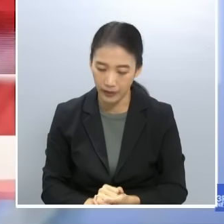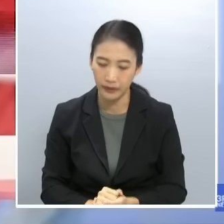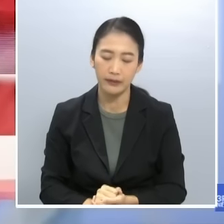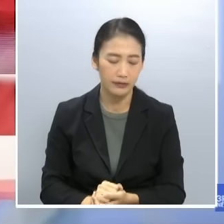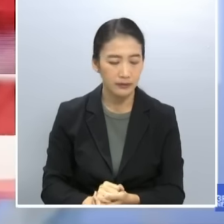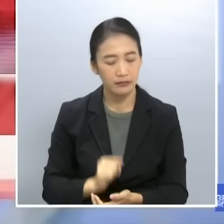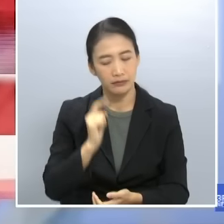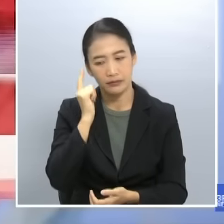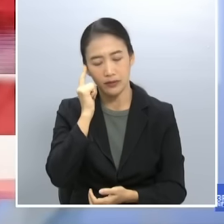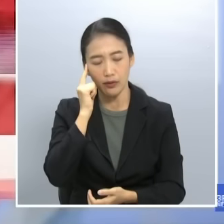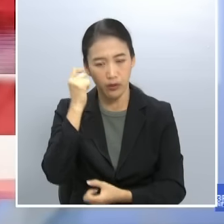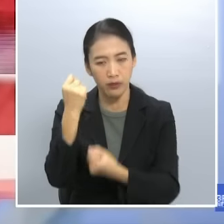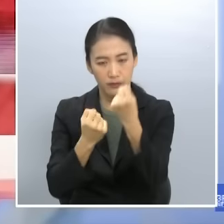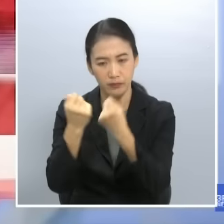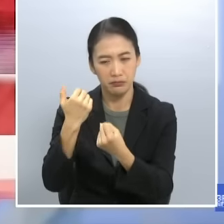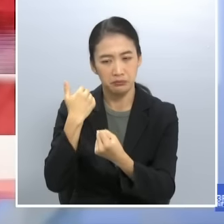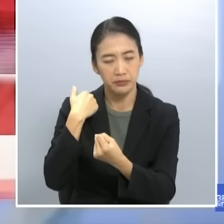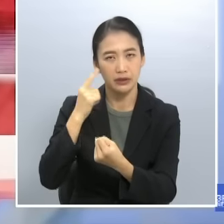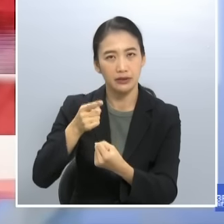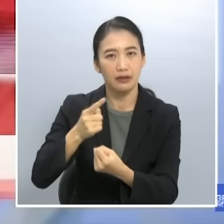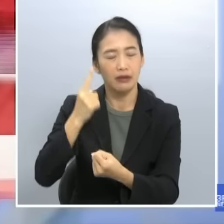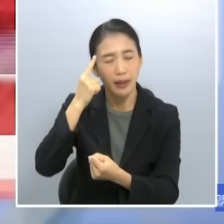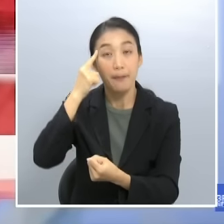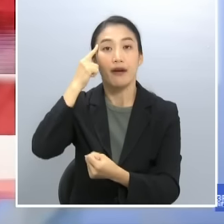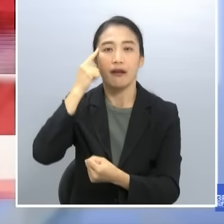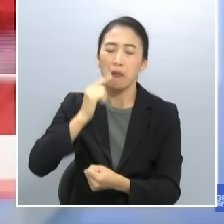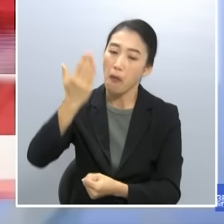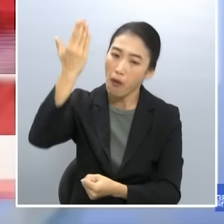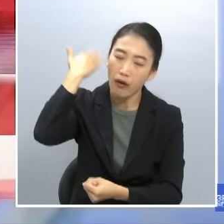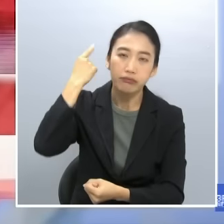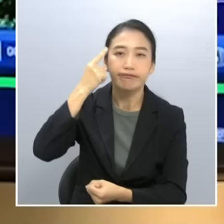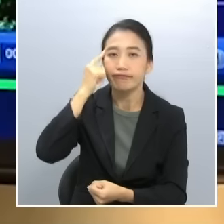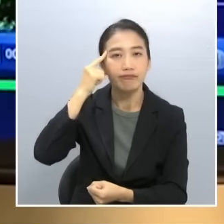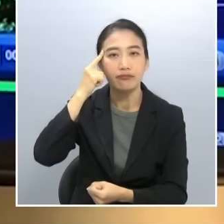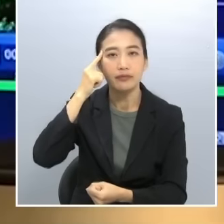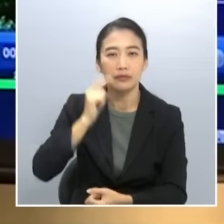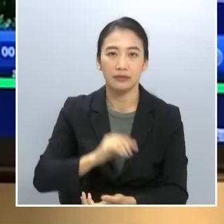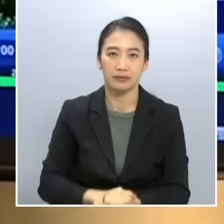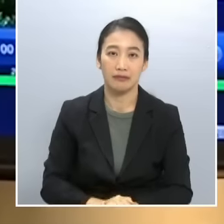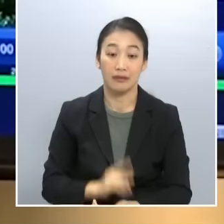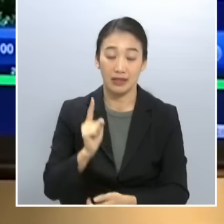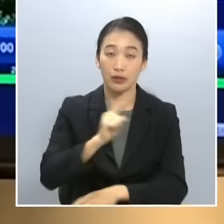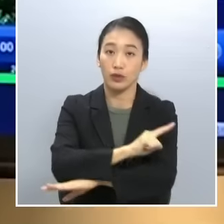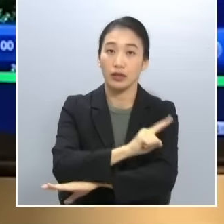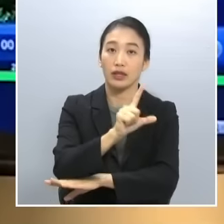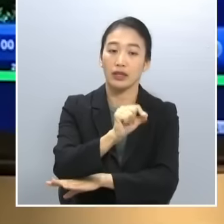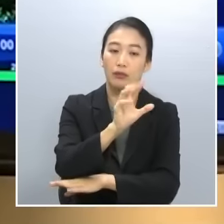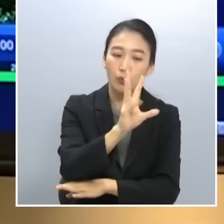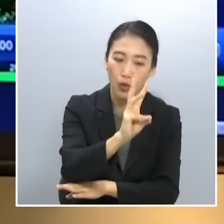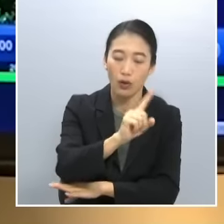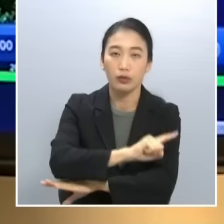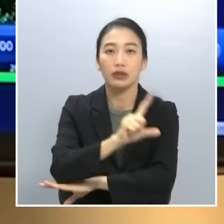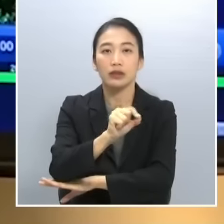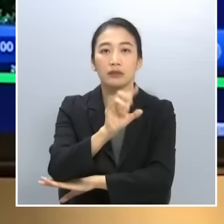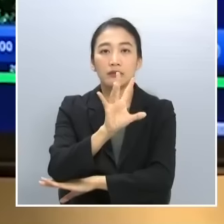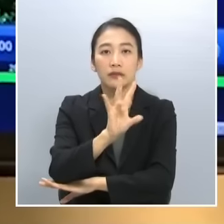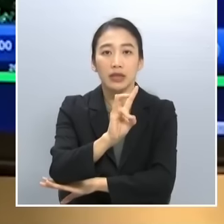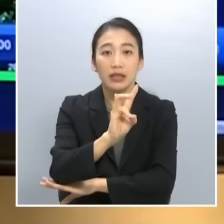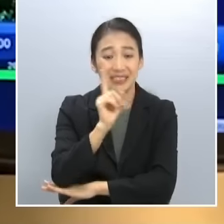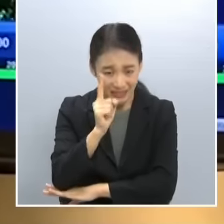ได้เพราะว่าวันก่อนวัน 26 27รถสีแดงก็จอดอยู่ 26ล้างรถอยู่ด้วยกัน